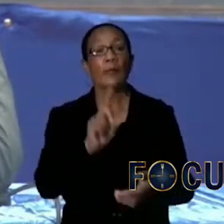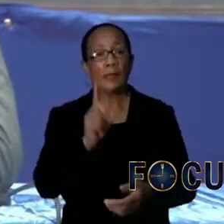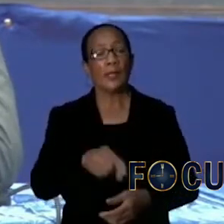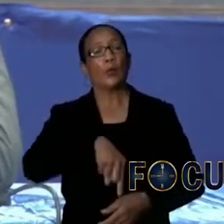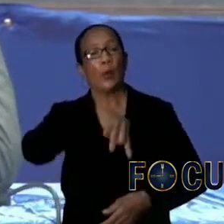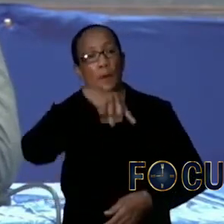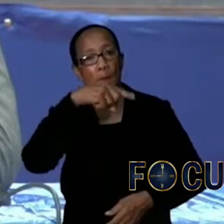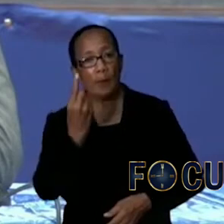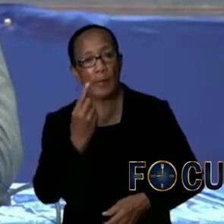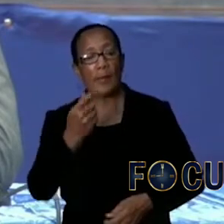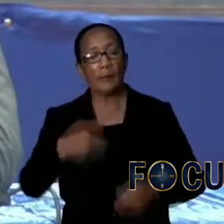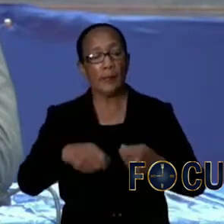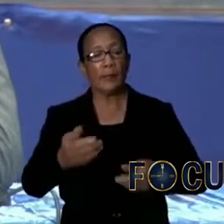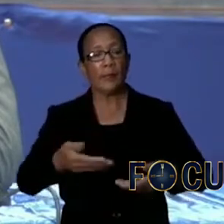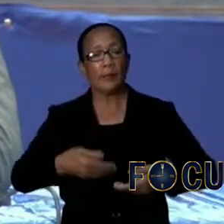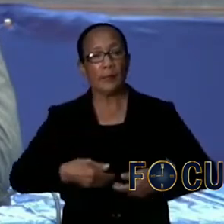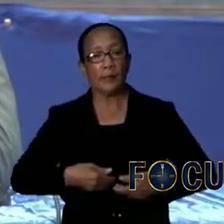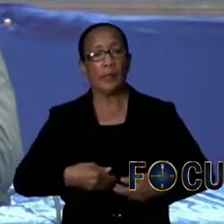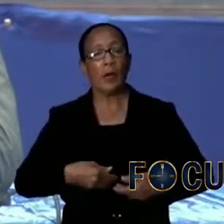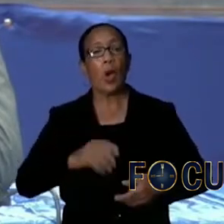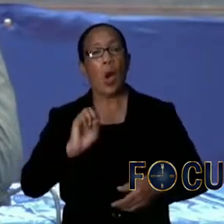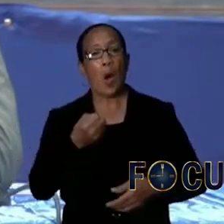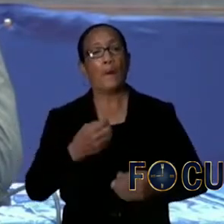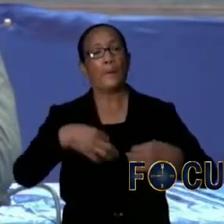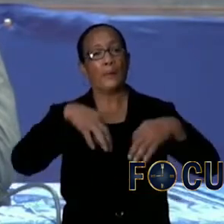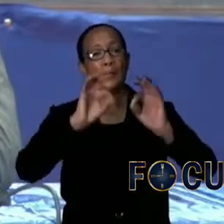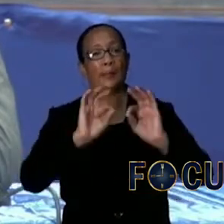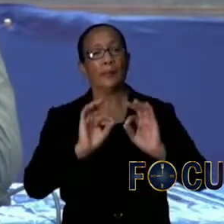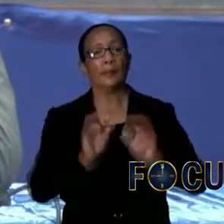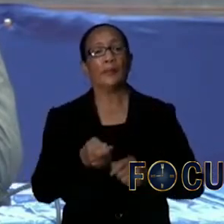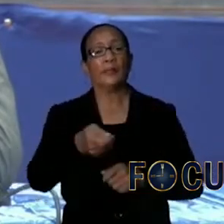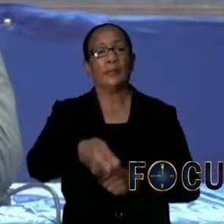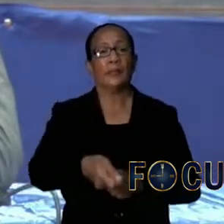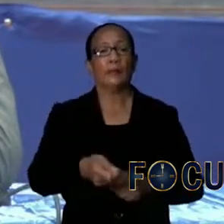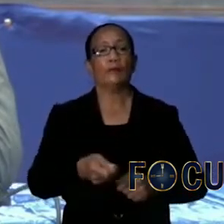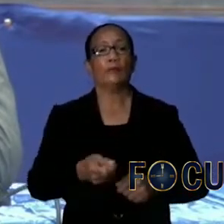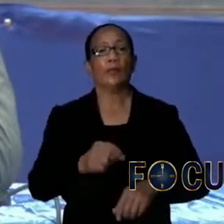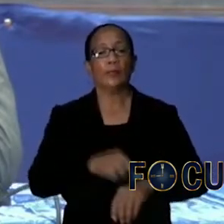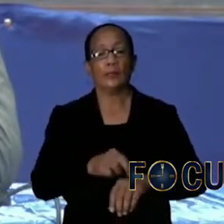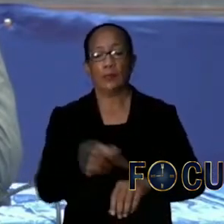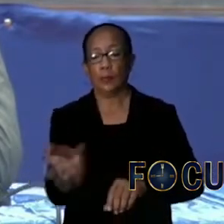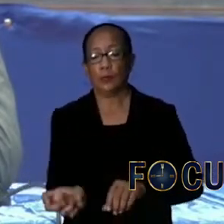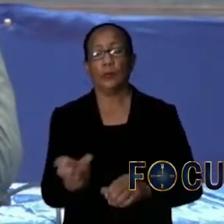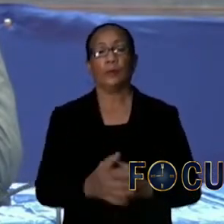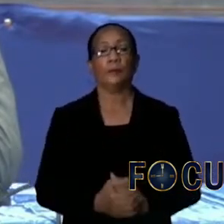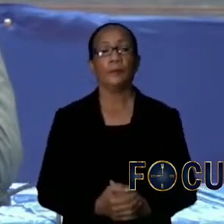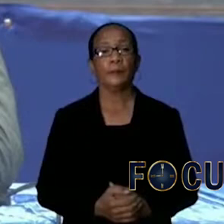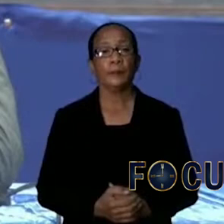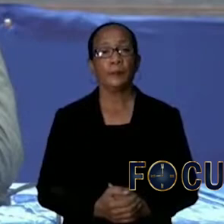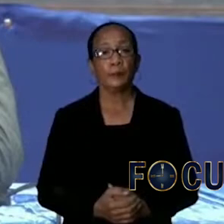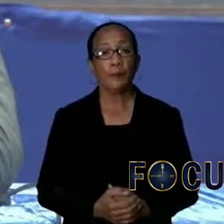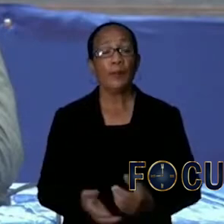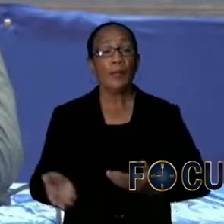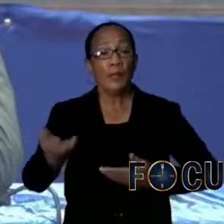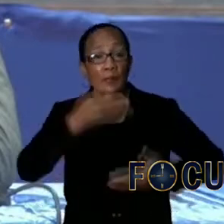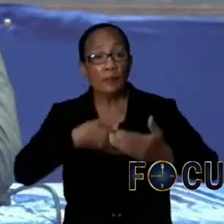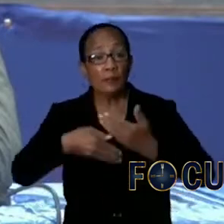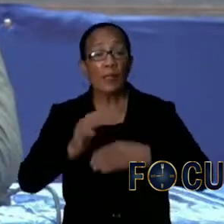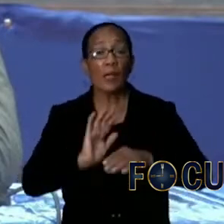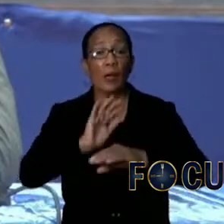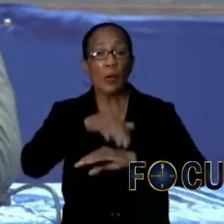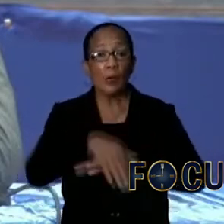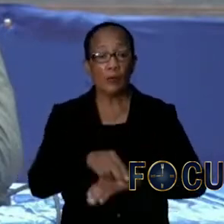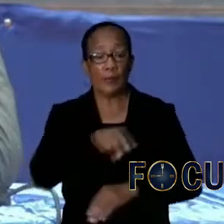meer middelen hebt die je ter beschikking hebt om beter te besteden voor de patiënt. Het vraag met betrekking